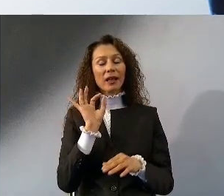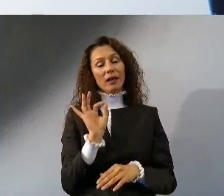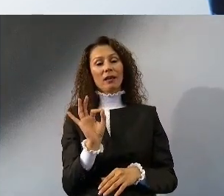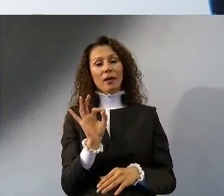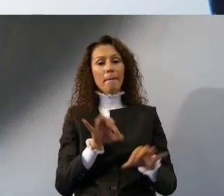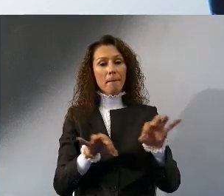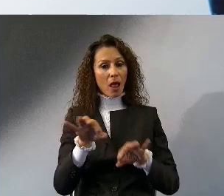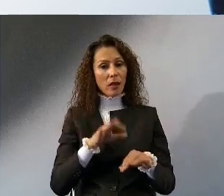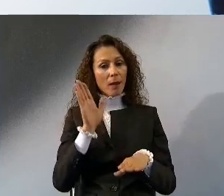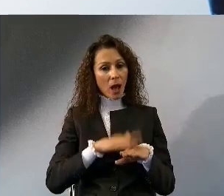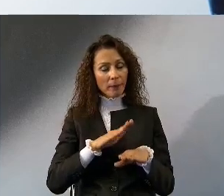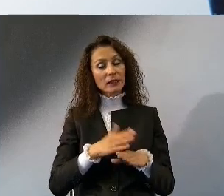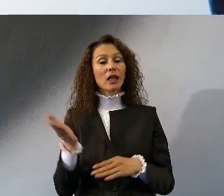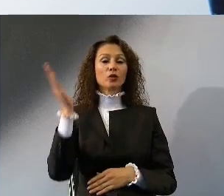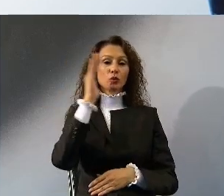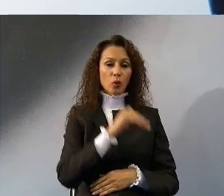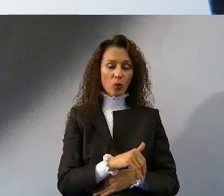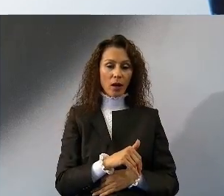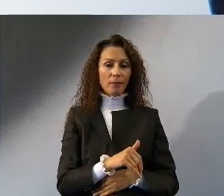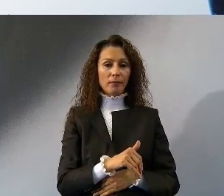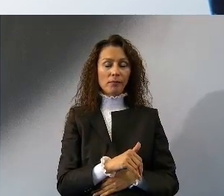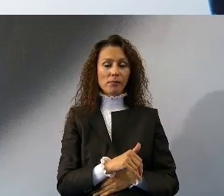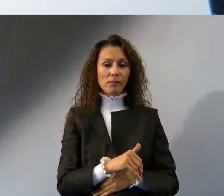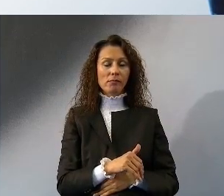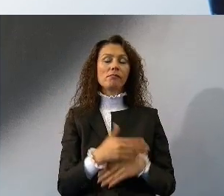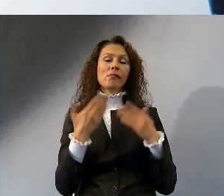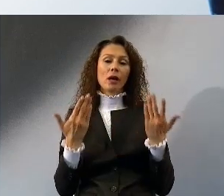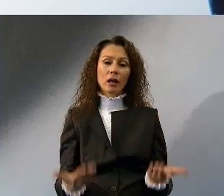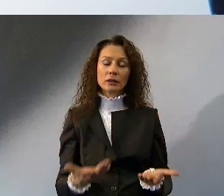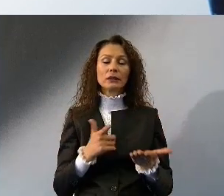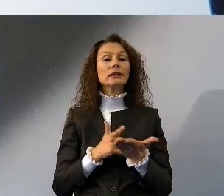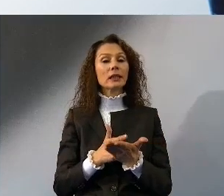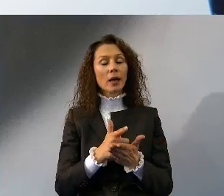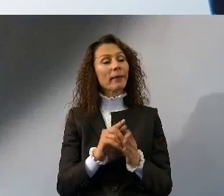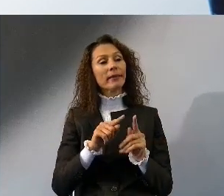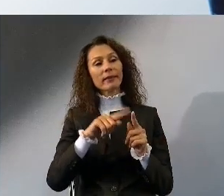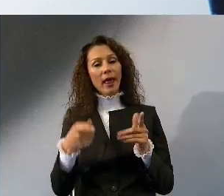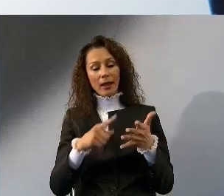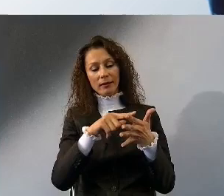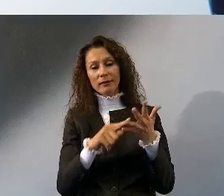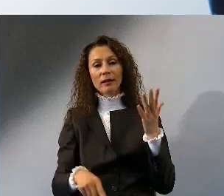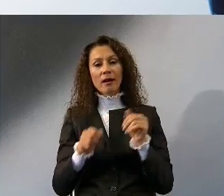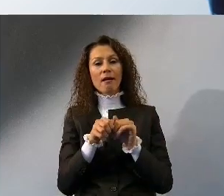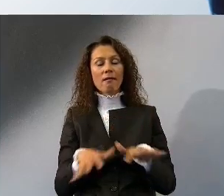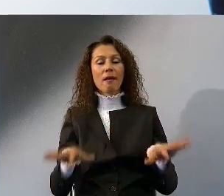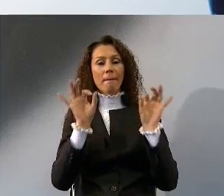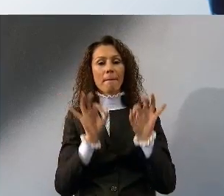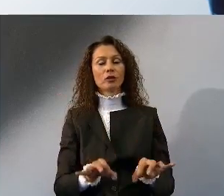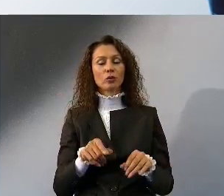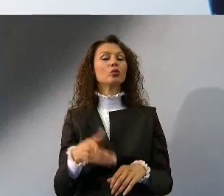Bunun planlaması yapıldıktan sonra artık tarımın diğer ayakları başlıyor. Yani ilk önemli adım.